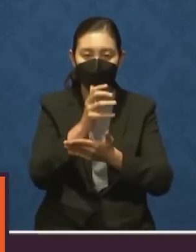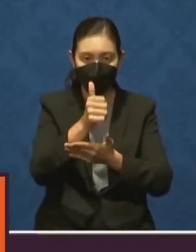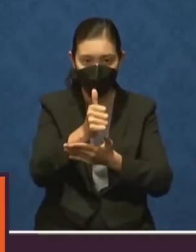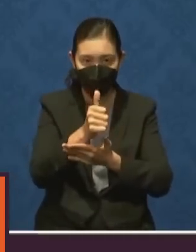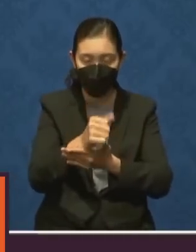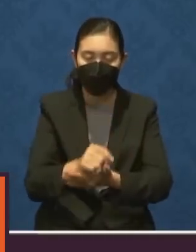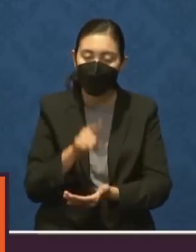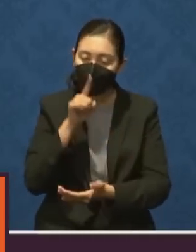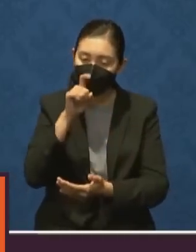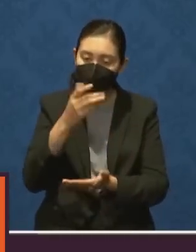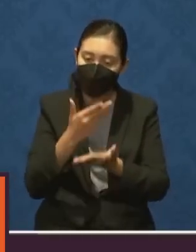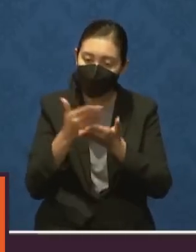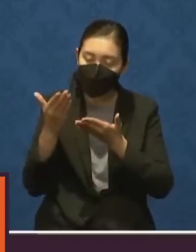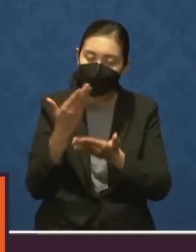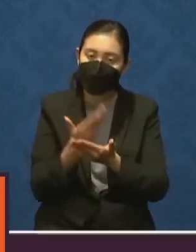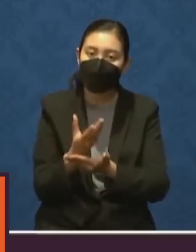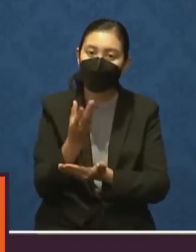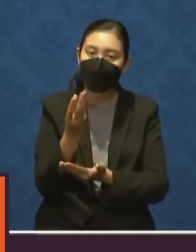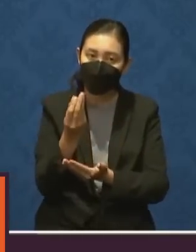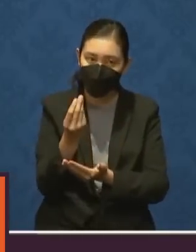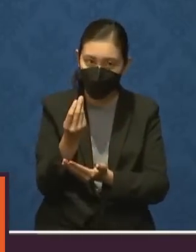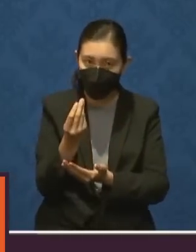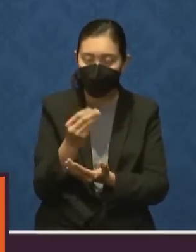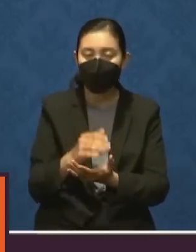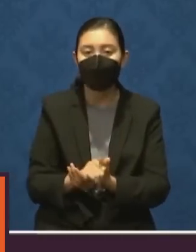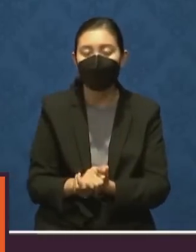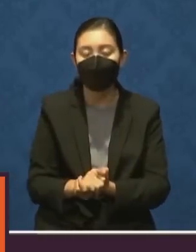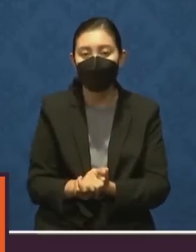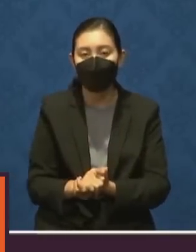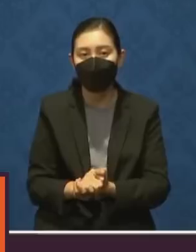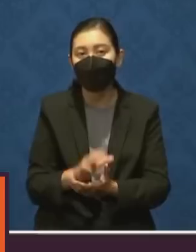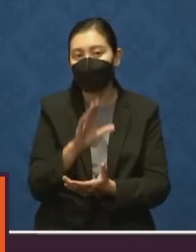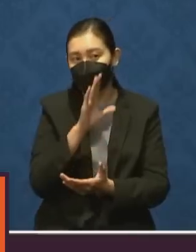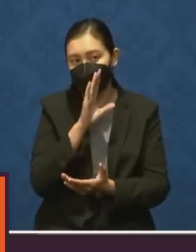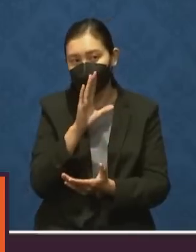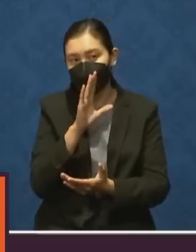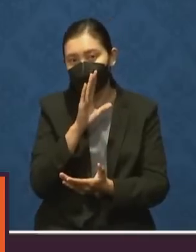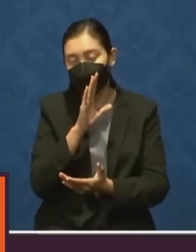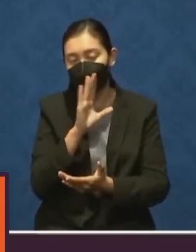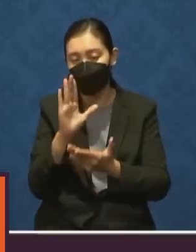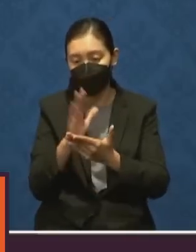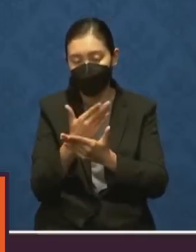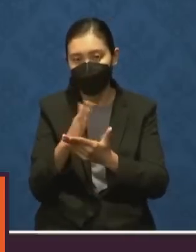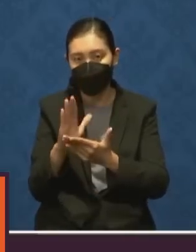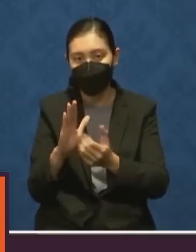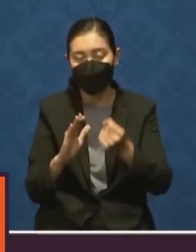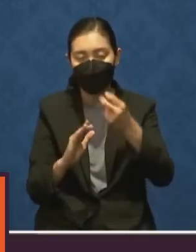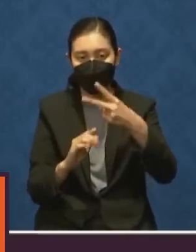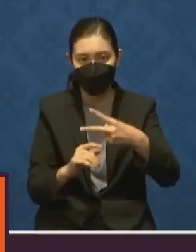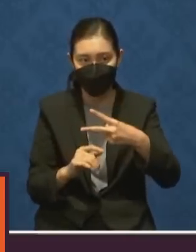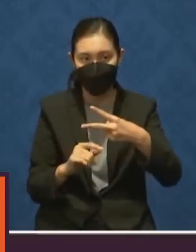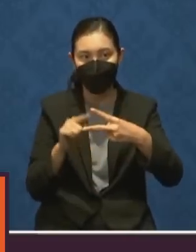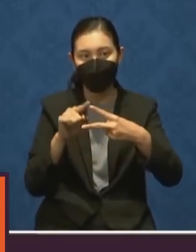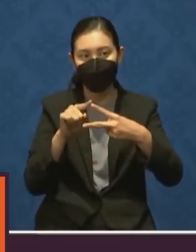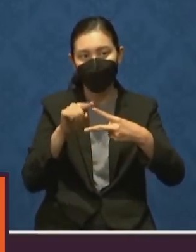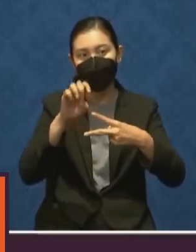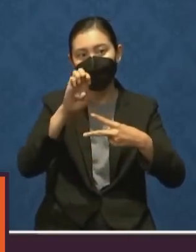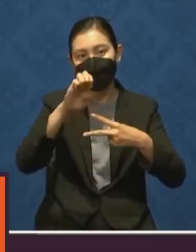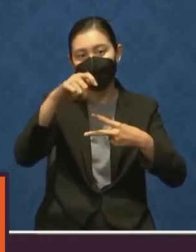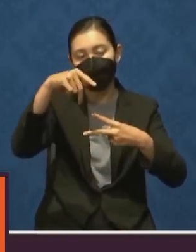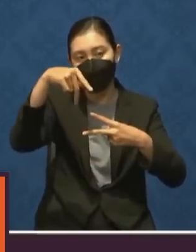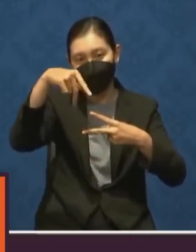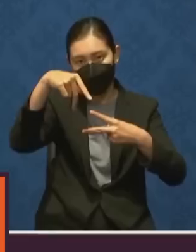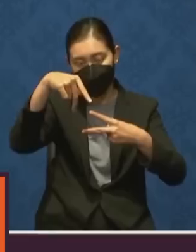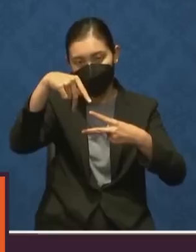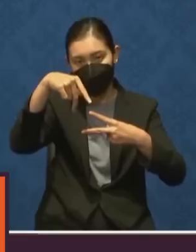ซือราคาเทาไ่นะครับซึถ้าให้แบ่งไปอก 2 ก้อนข้ในส่วน 1 ก็คเรว EPEnergy Payment นะคร